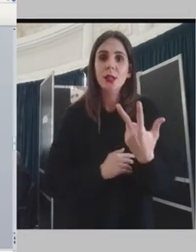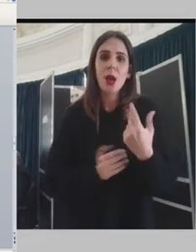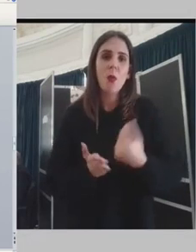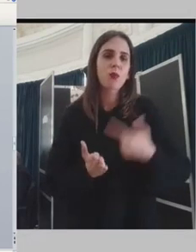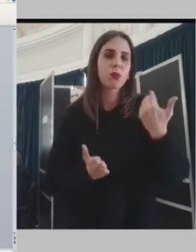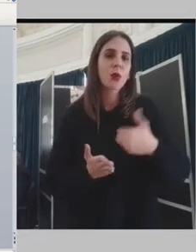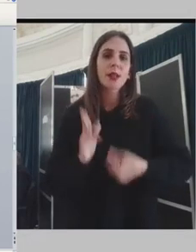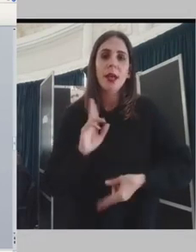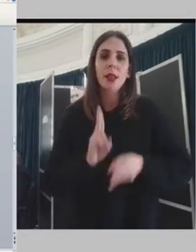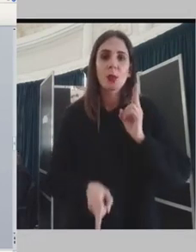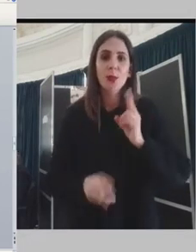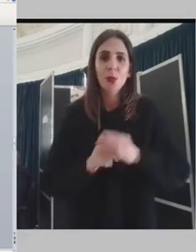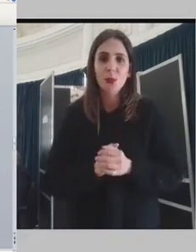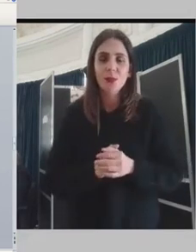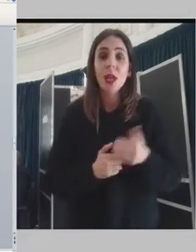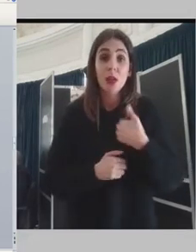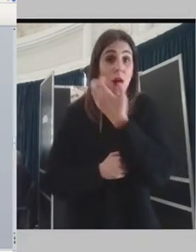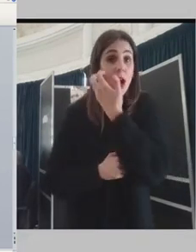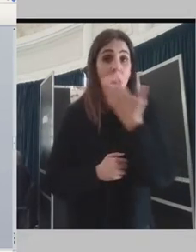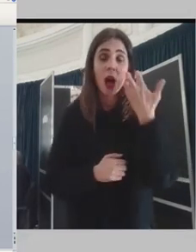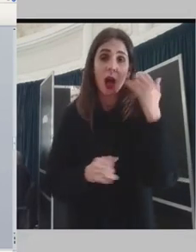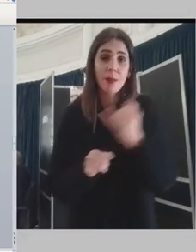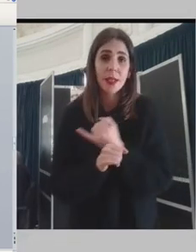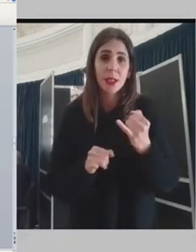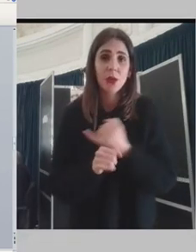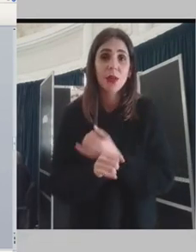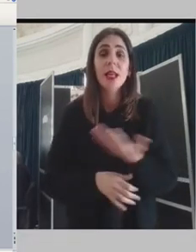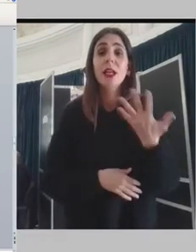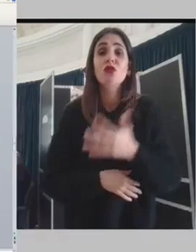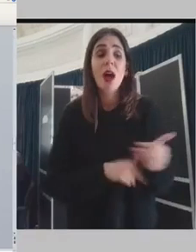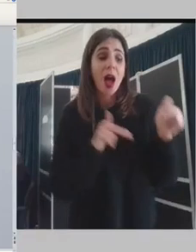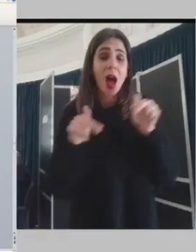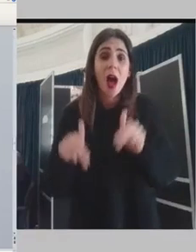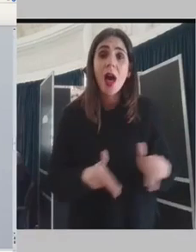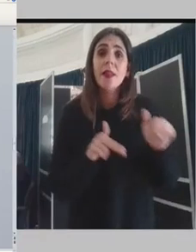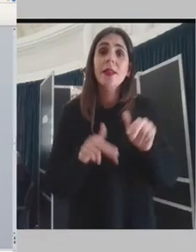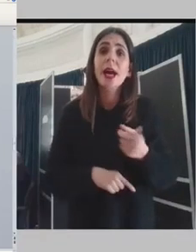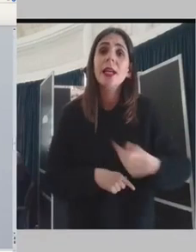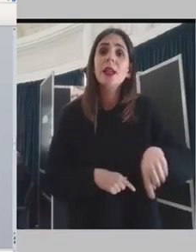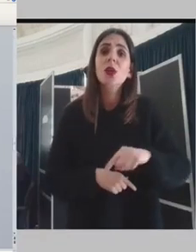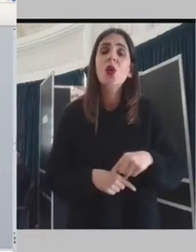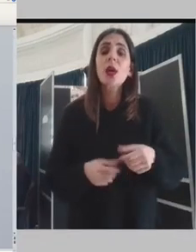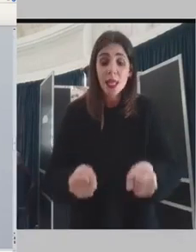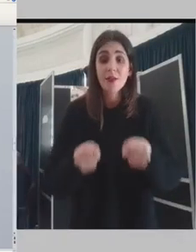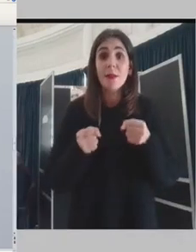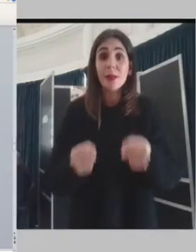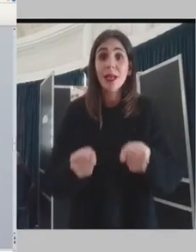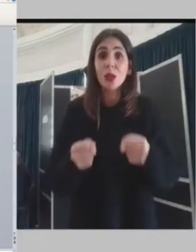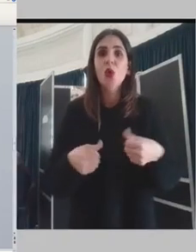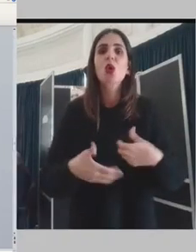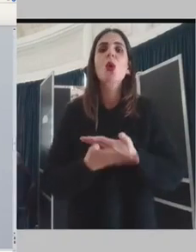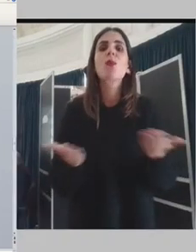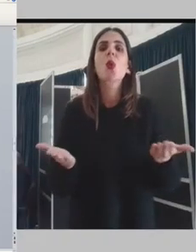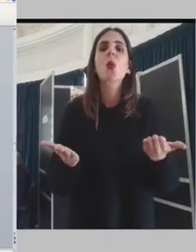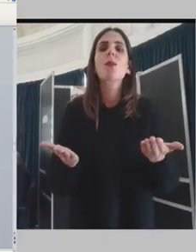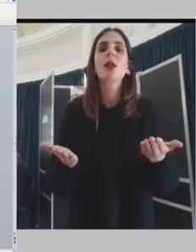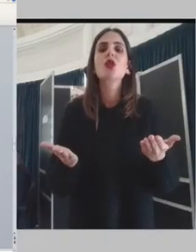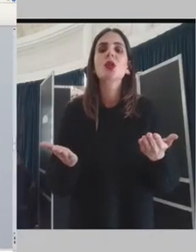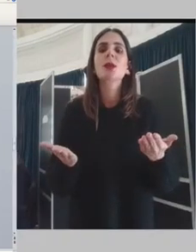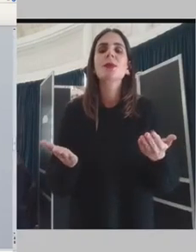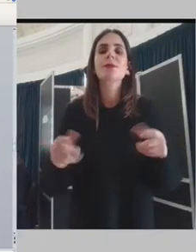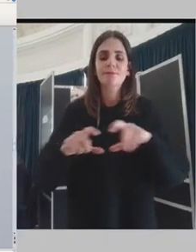lottato particolarmente. Da anni scrivevamo già sopra i defibrillatori pubblici che chiunque può